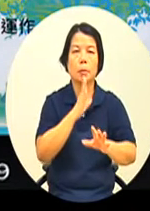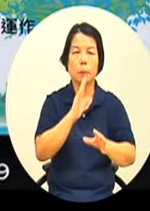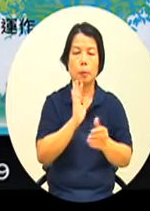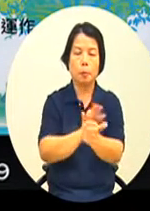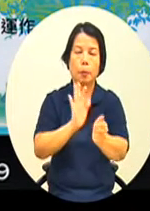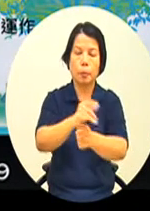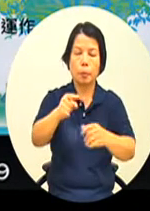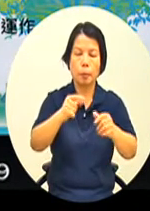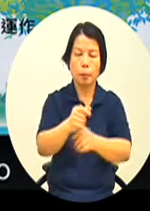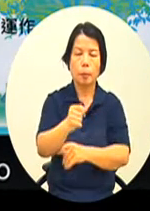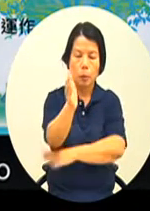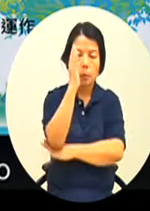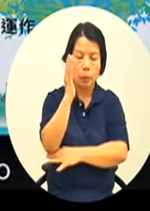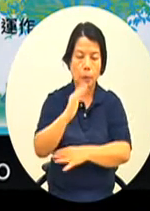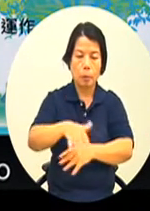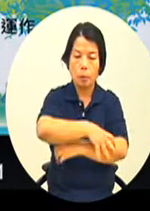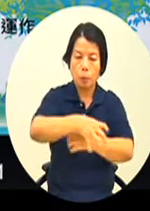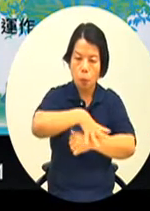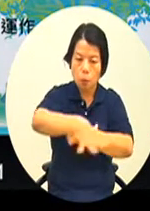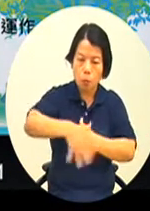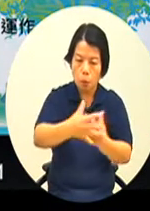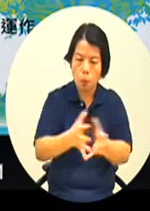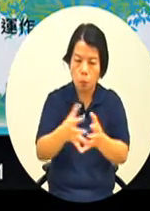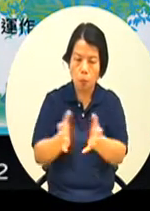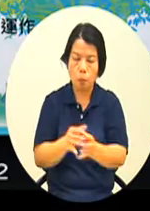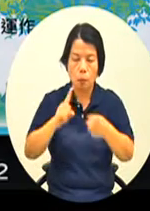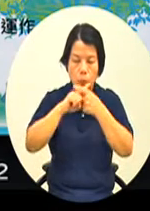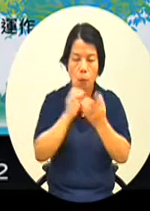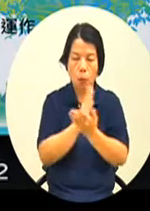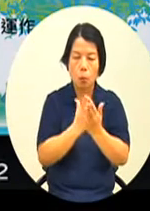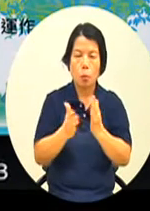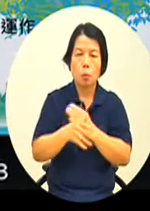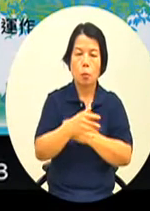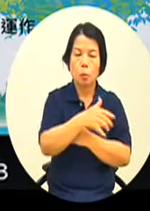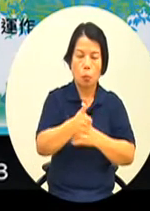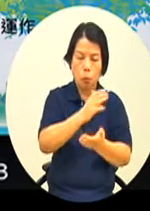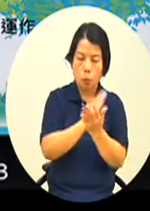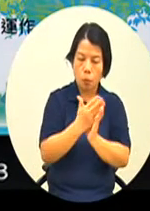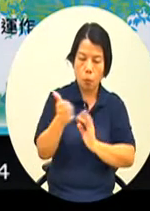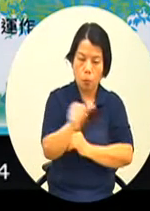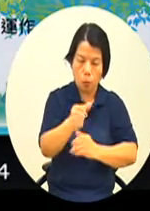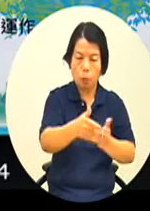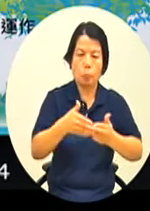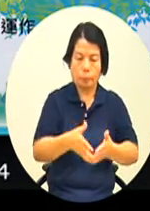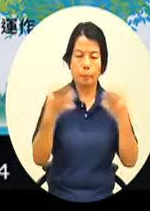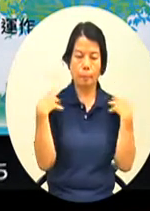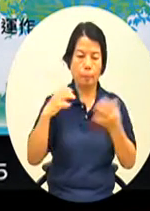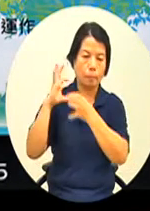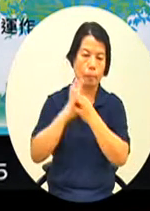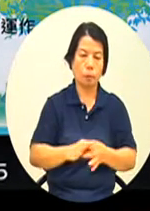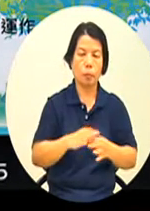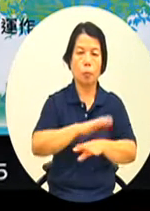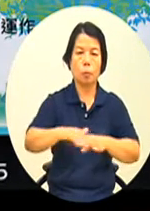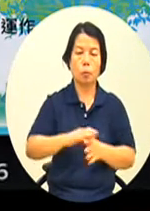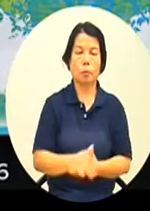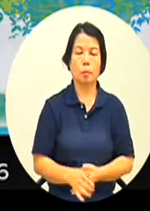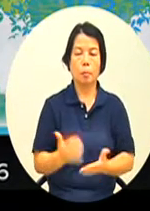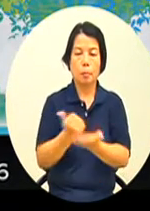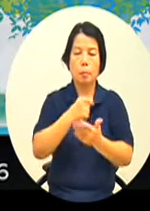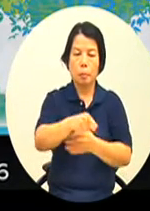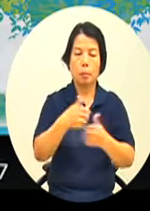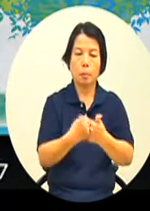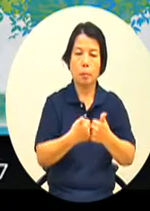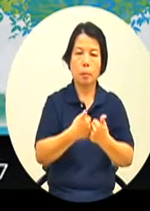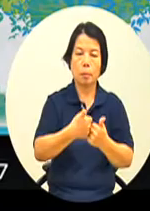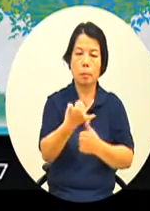政团队顺利运作。秘书处将继续秉持以上5大核心任务继续努力那也请议员先